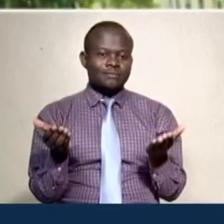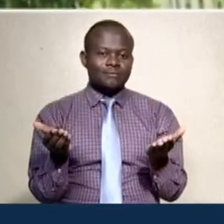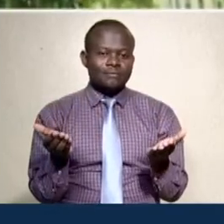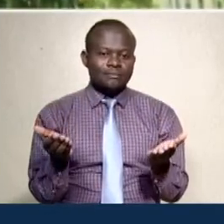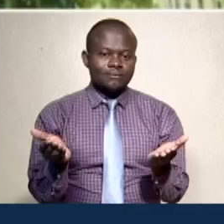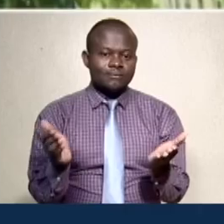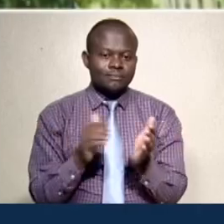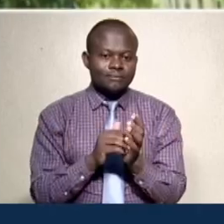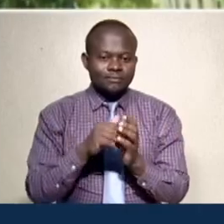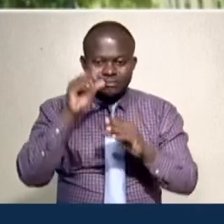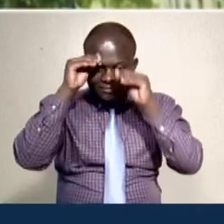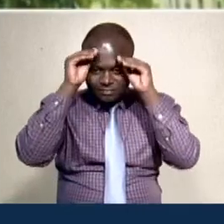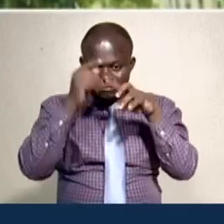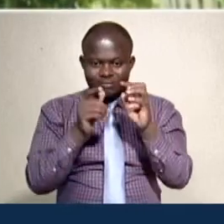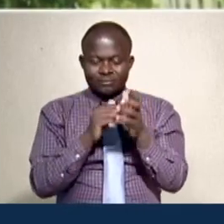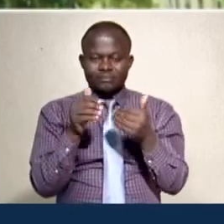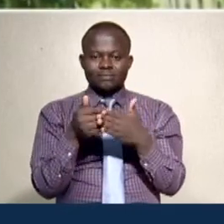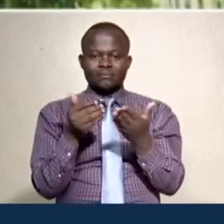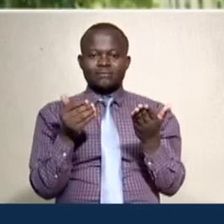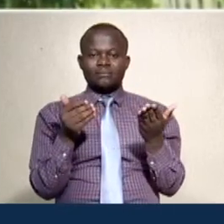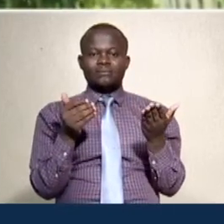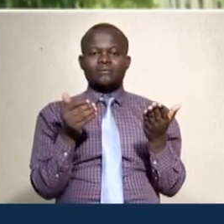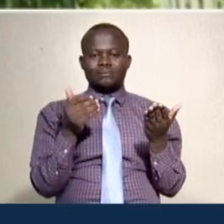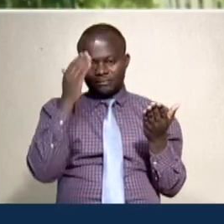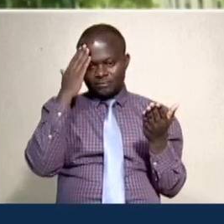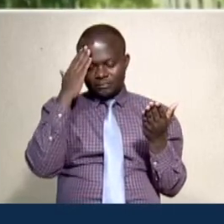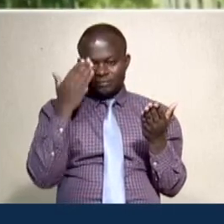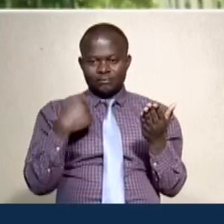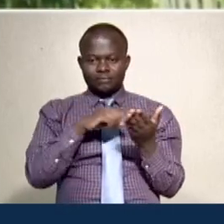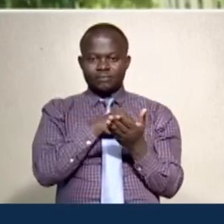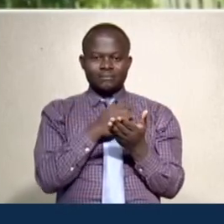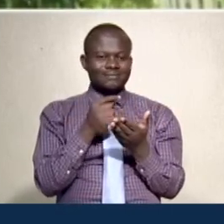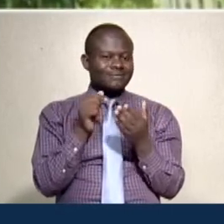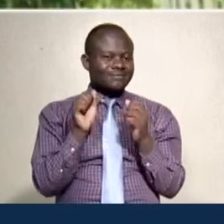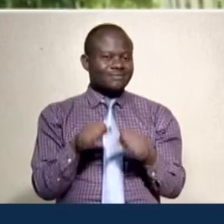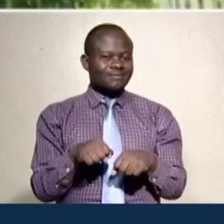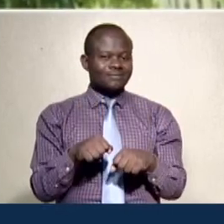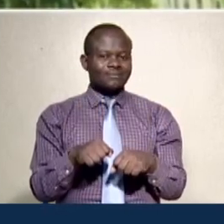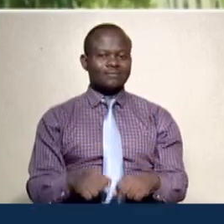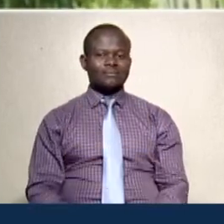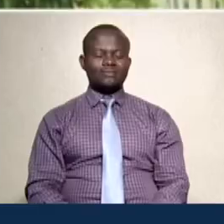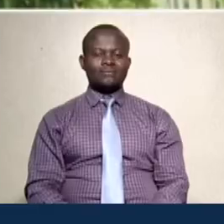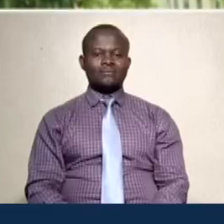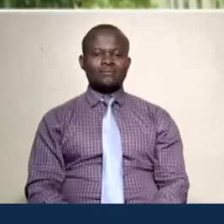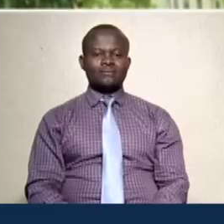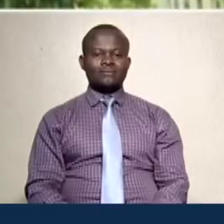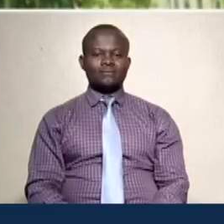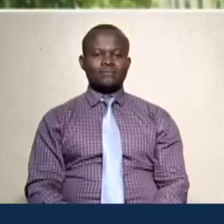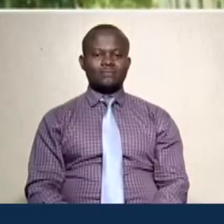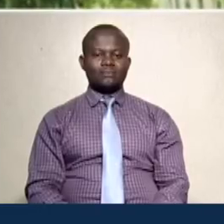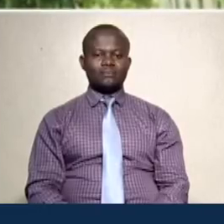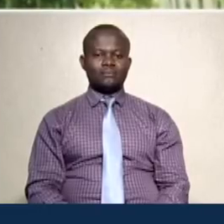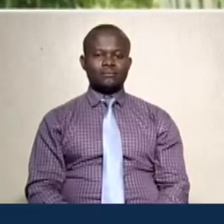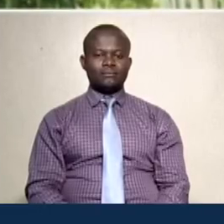udasanzwe kandi nawe akabyivugira ati nari mpewe ishema no kuba Mr. Kabratsi Robert